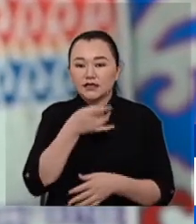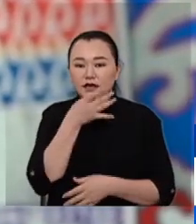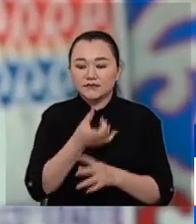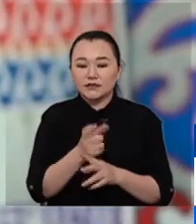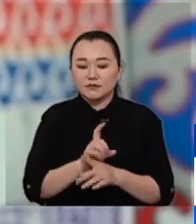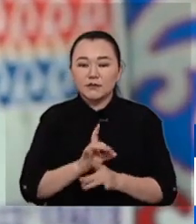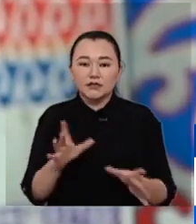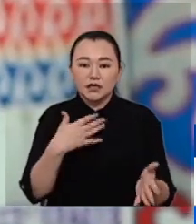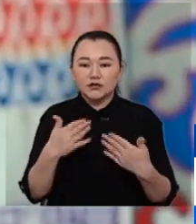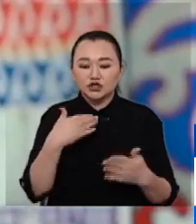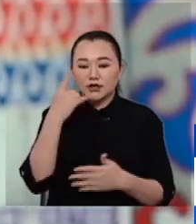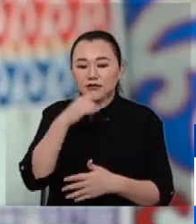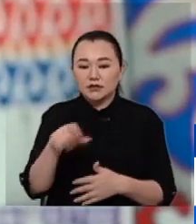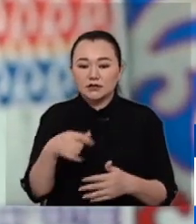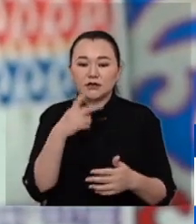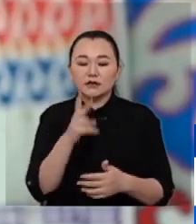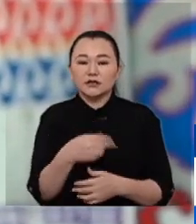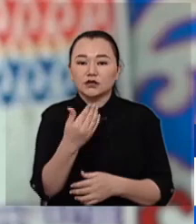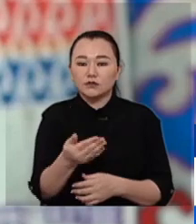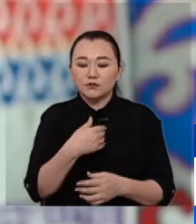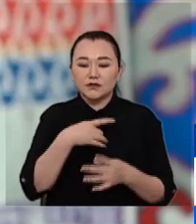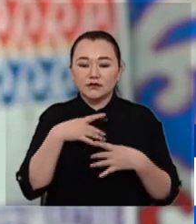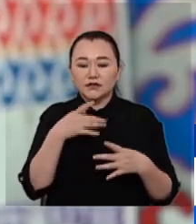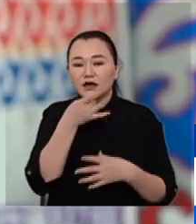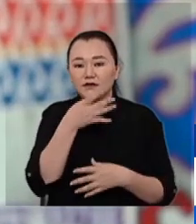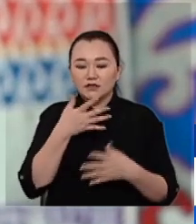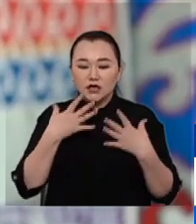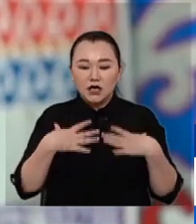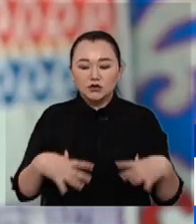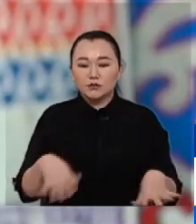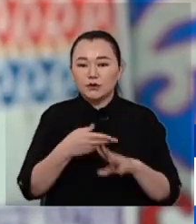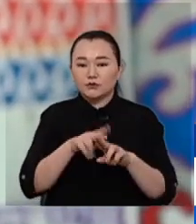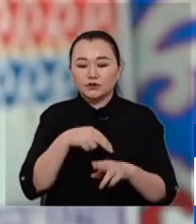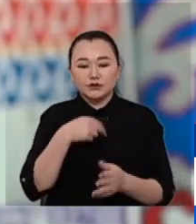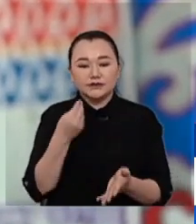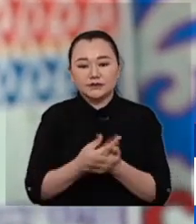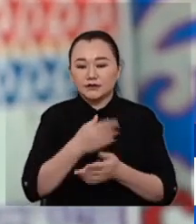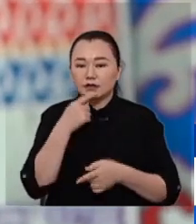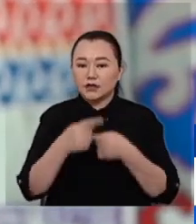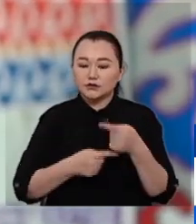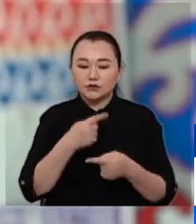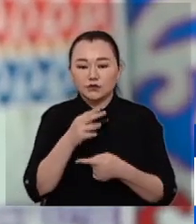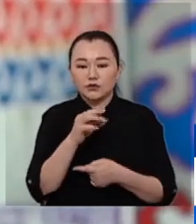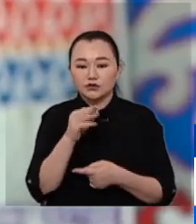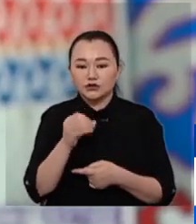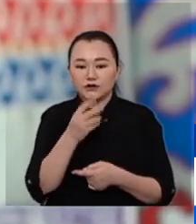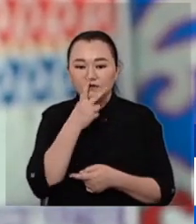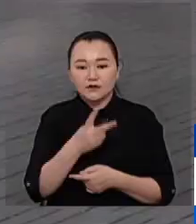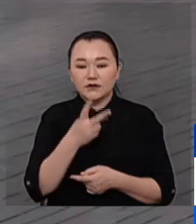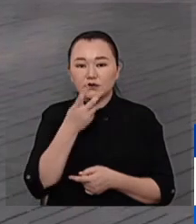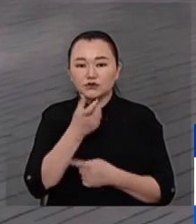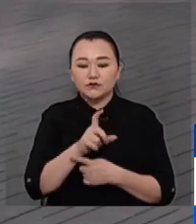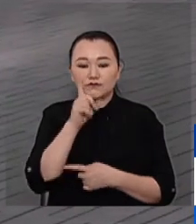этот праздник и отношение казахстанцев к нему. Мне очень нравится мой сегодняшний костюм, потому что я очень ценю традиционные вещи. Он выглядит просто